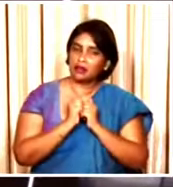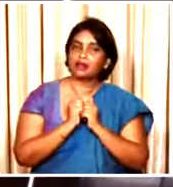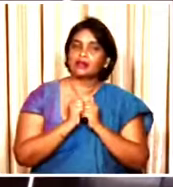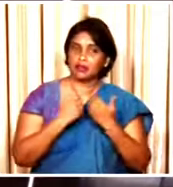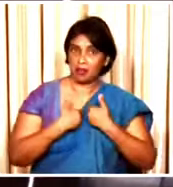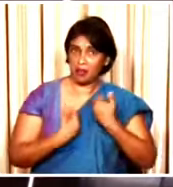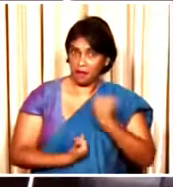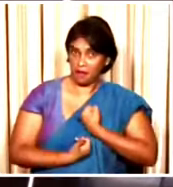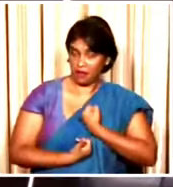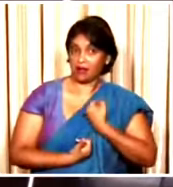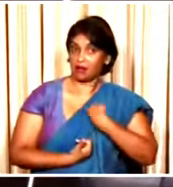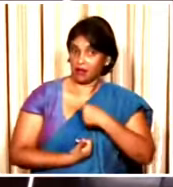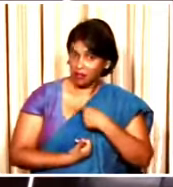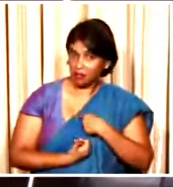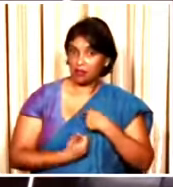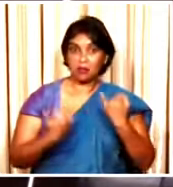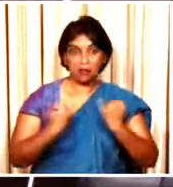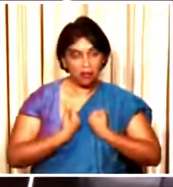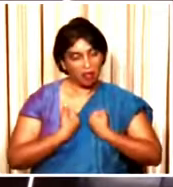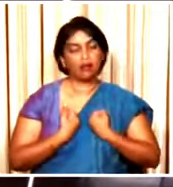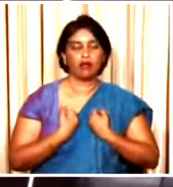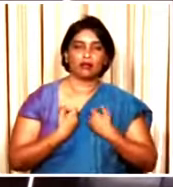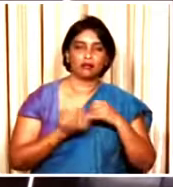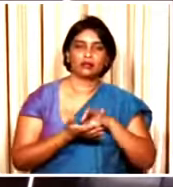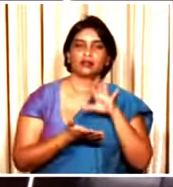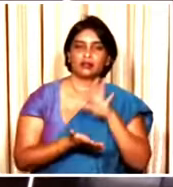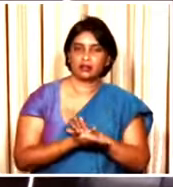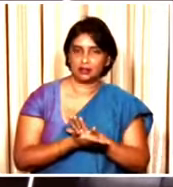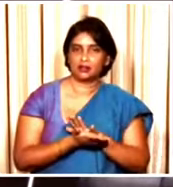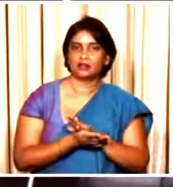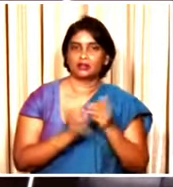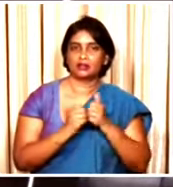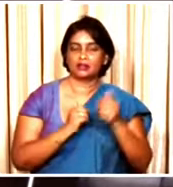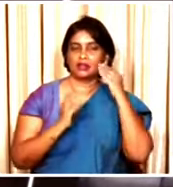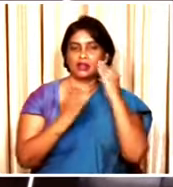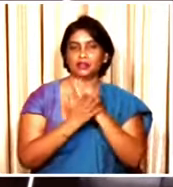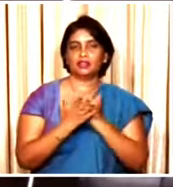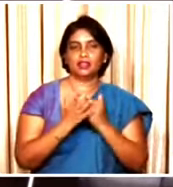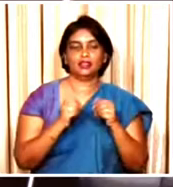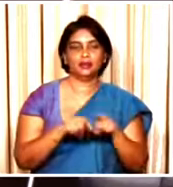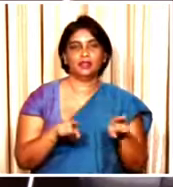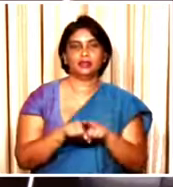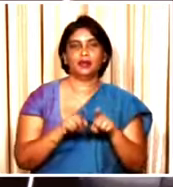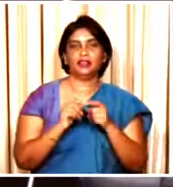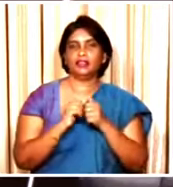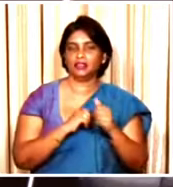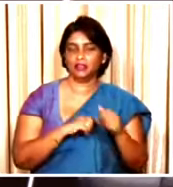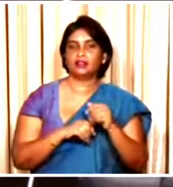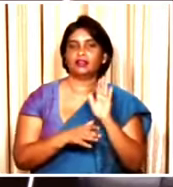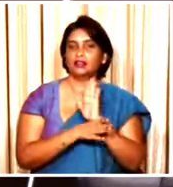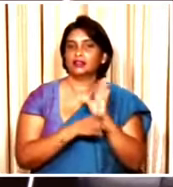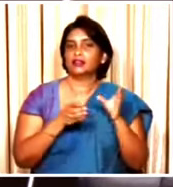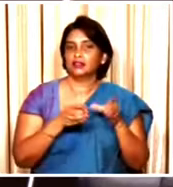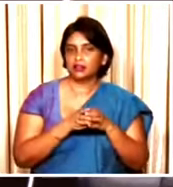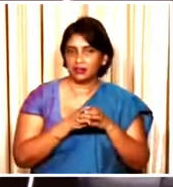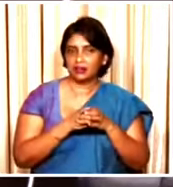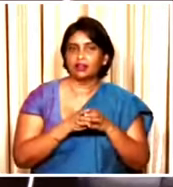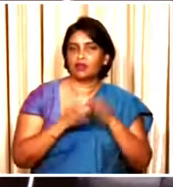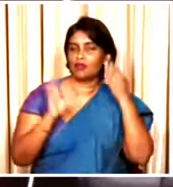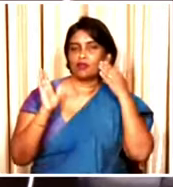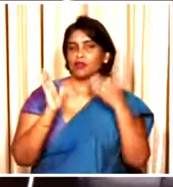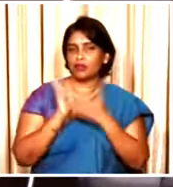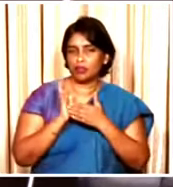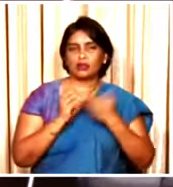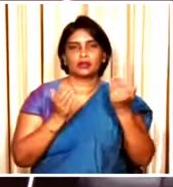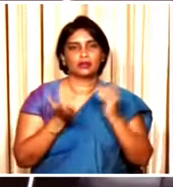මම වැරද්දක් කළා නම් මගේ හැසිරීම අනුව තමයි ඒක තීන්දුව වෙන්නේ ඒක ප්‍රශ්නයක් නෙමෙයි මම පැහැදිලිව කියන්න කැමතියි මේ ශ්‍රී ලංකා නිදහස් පක්ෂයේ තත්ත්වය පිළිබඳව